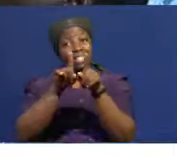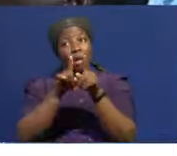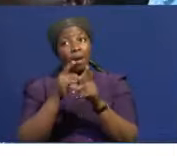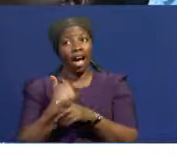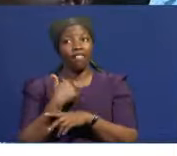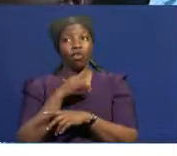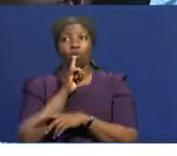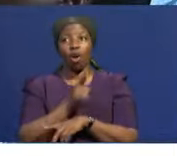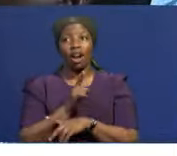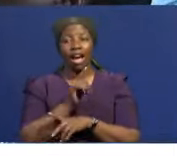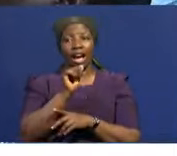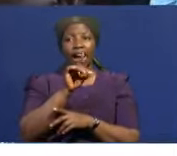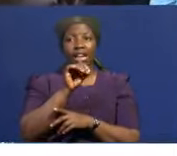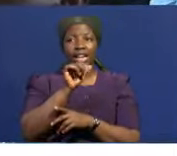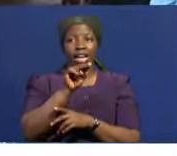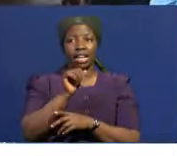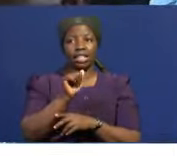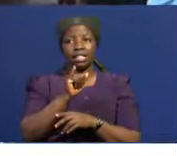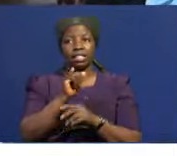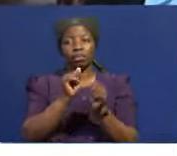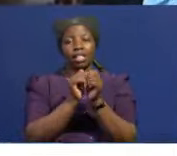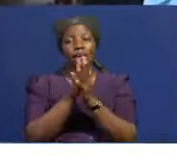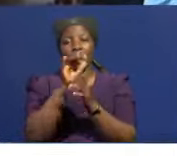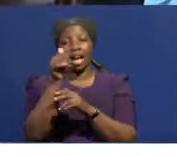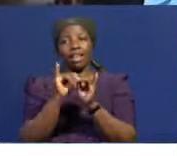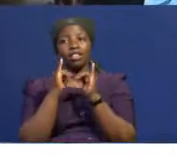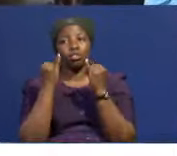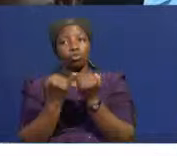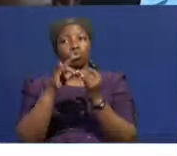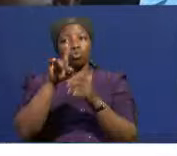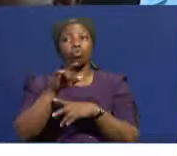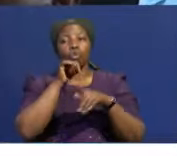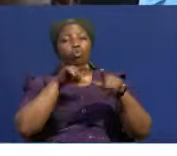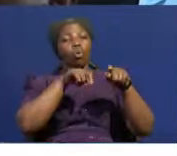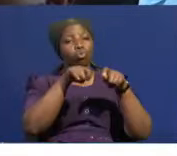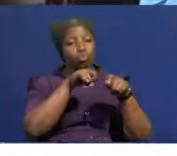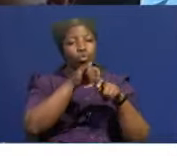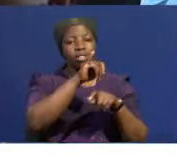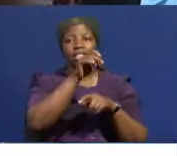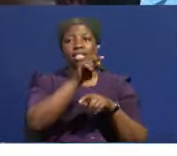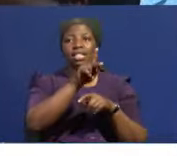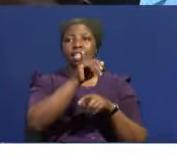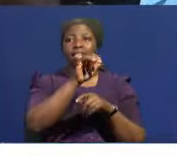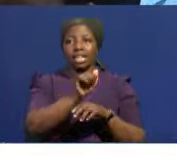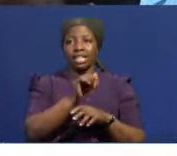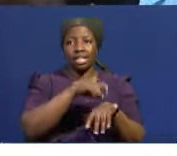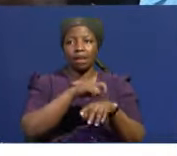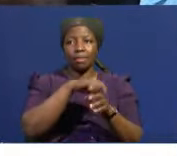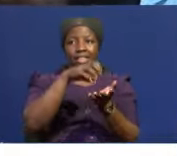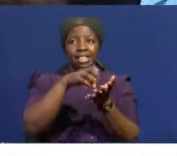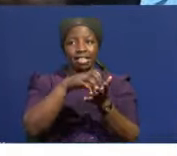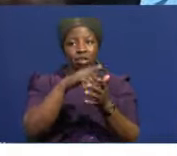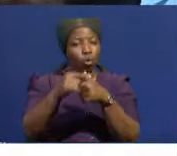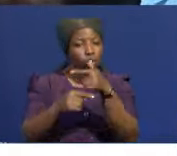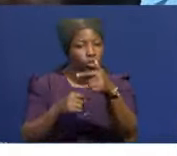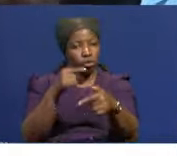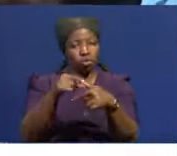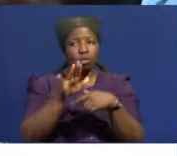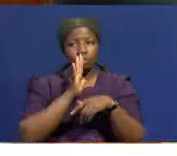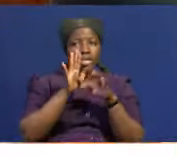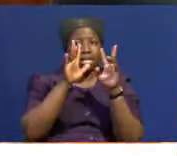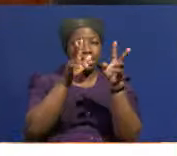kuzuia kampuni ya Adani na mashirika mengine yoyote dhidi ya kusimamia uwanja huo wa JKIA wakati kesi hiyo ikisubiriwa kusikizwa